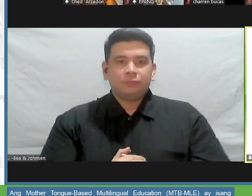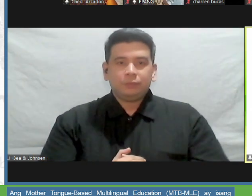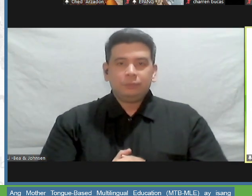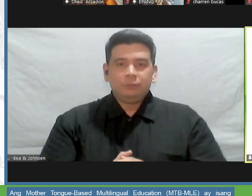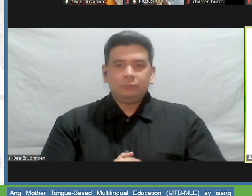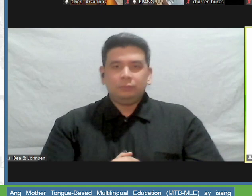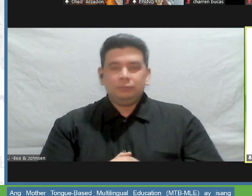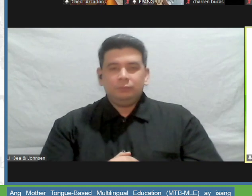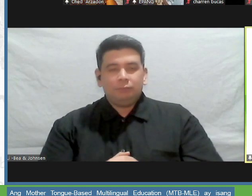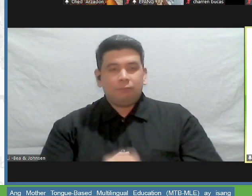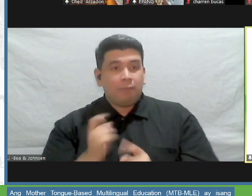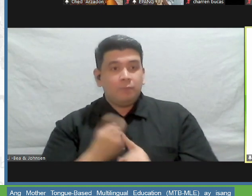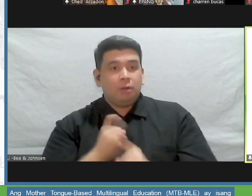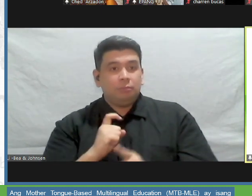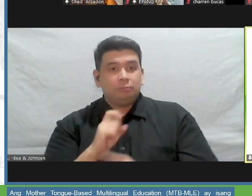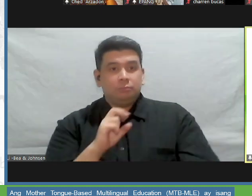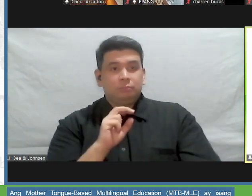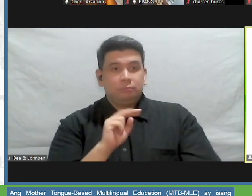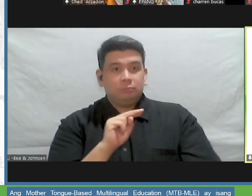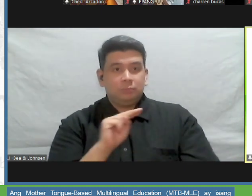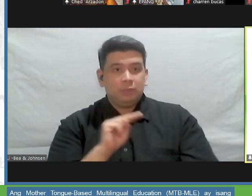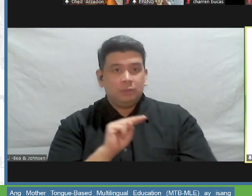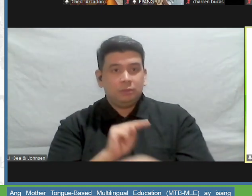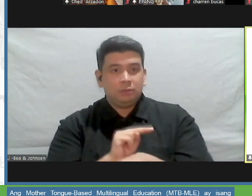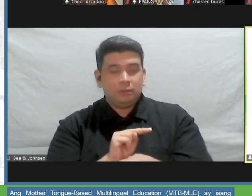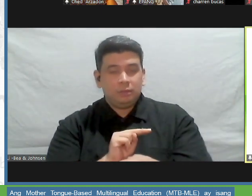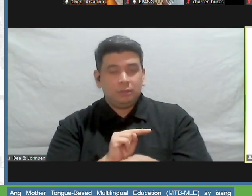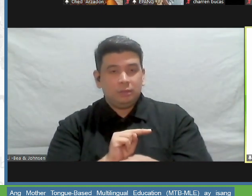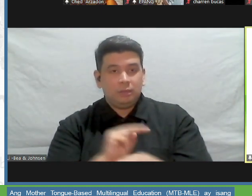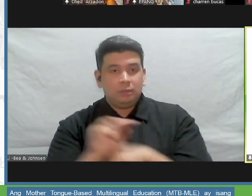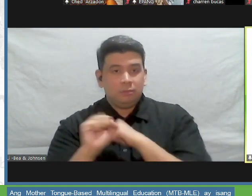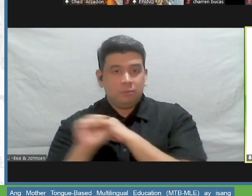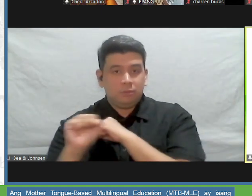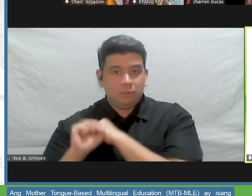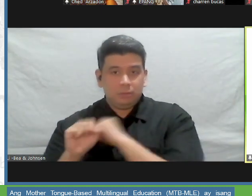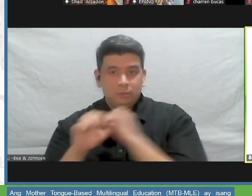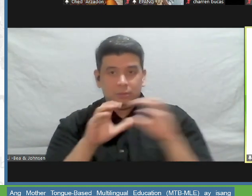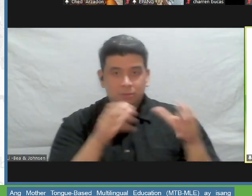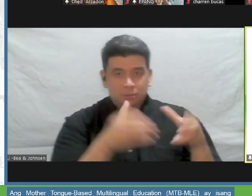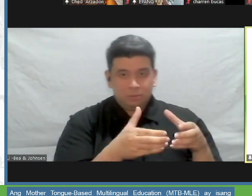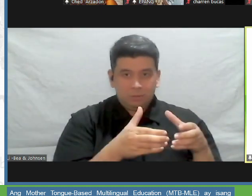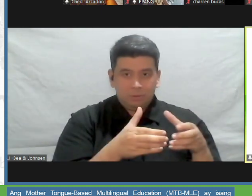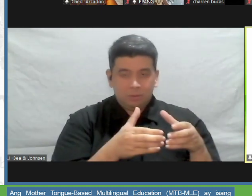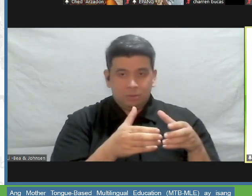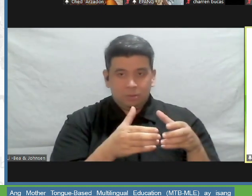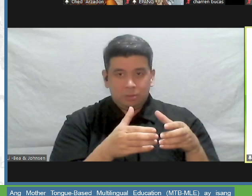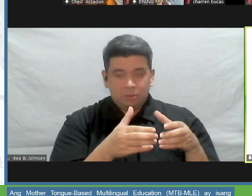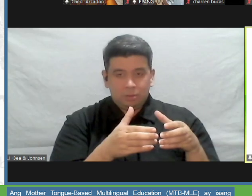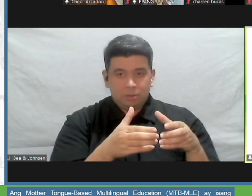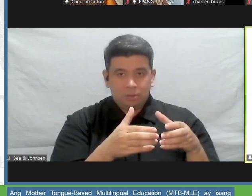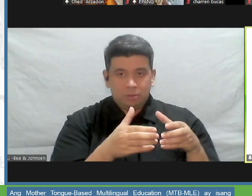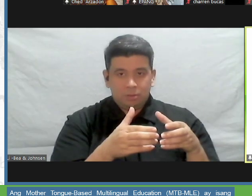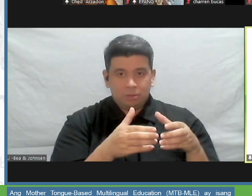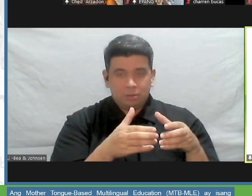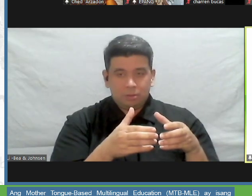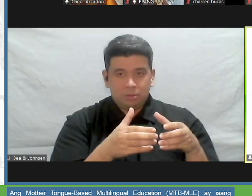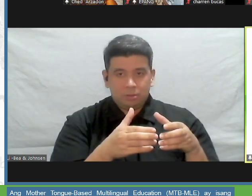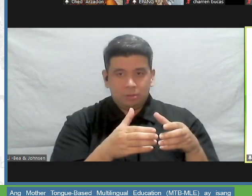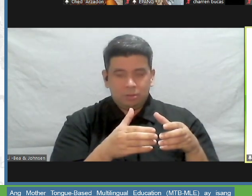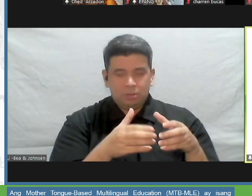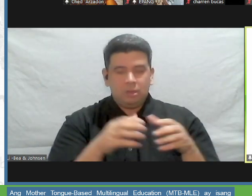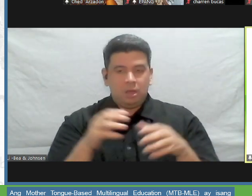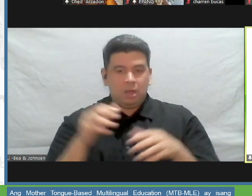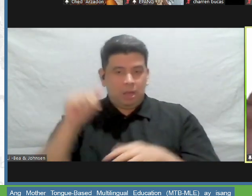Advocacy Council, member mula sa Adult Learning and Education Cluster,